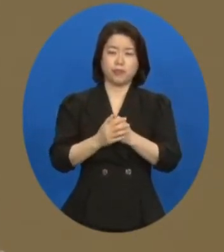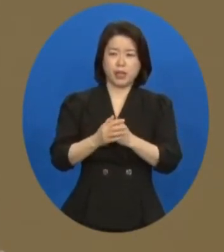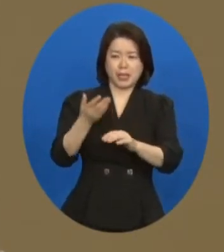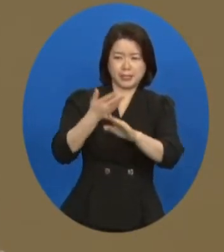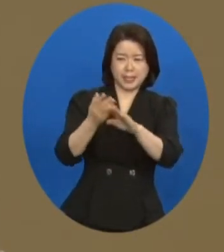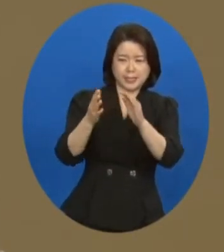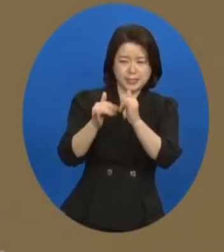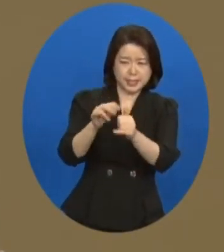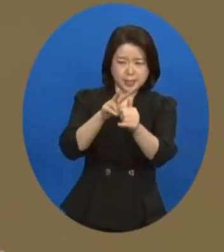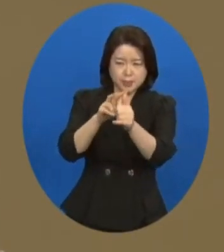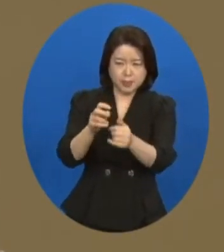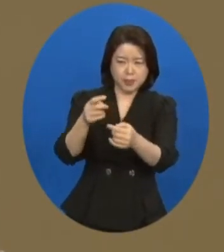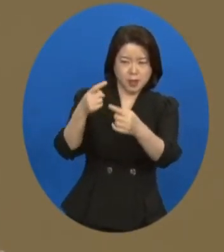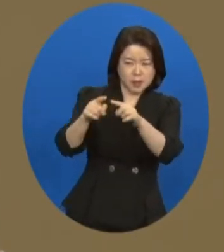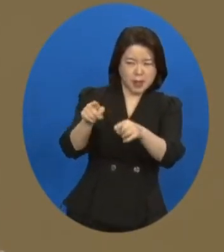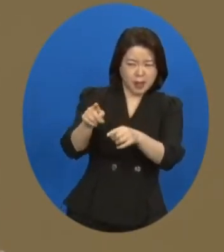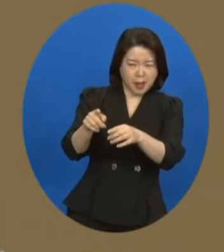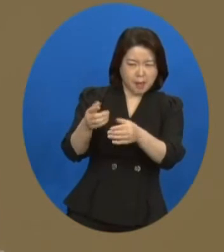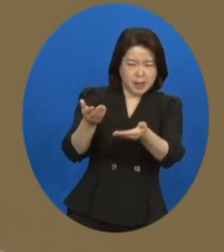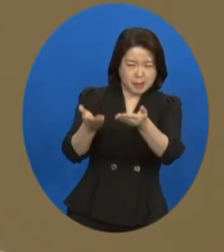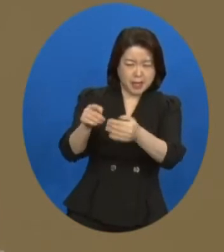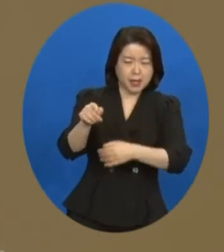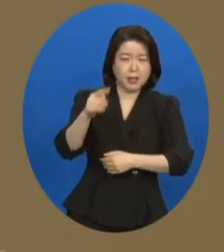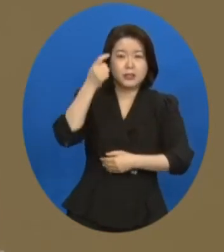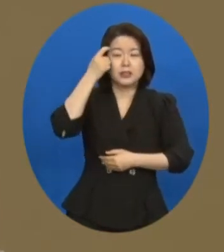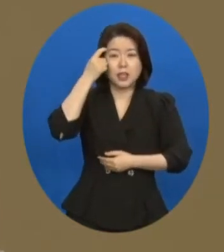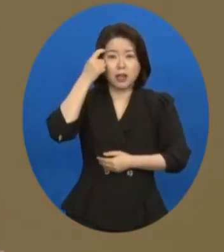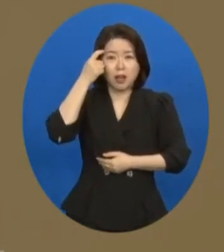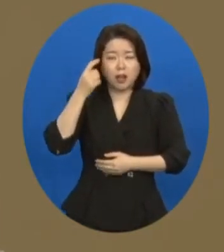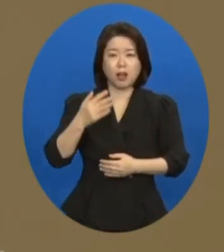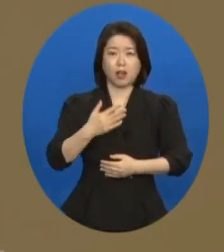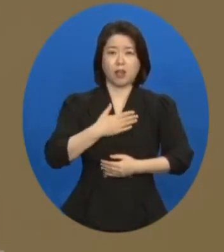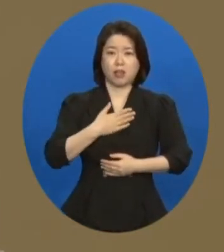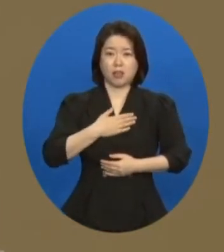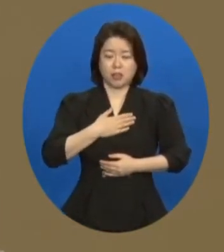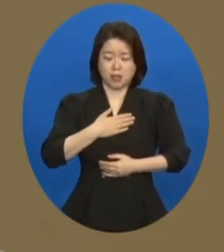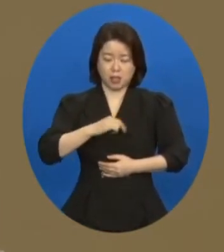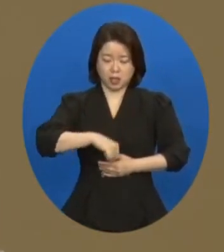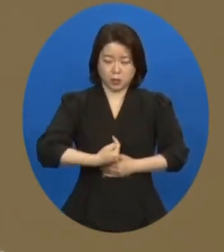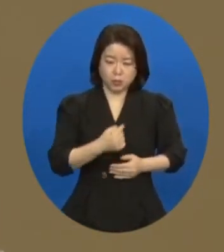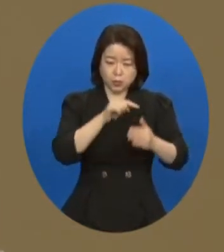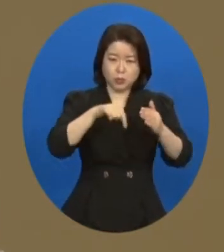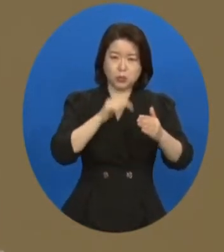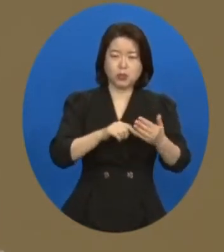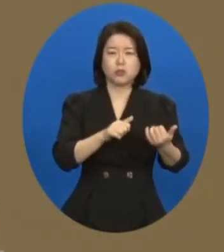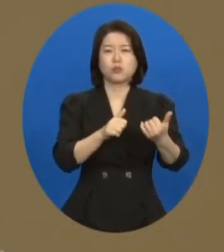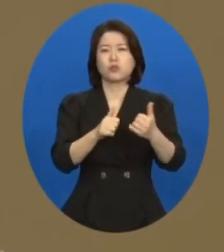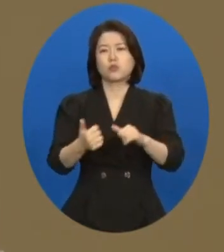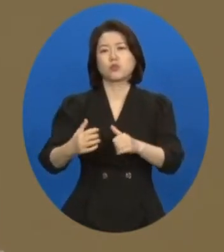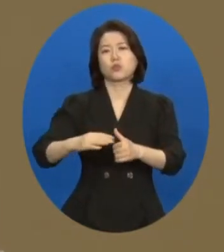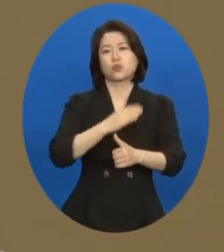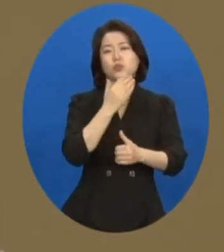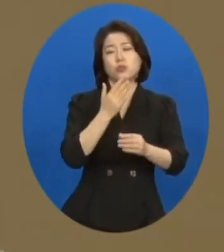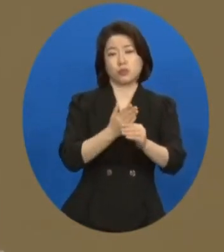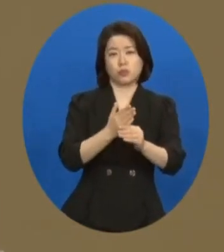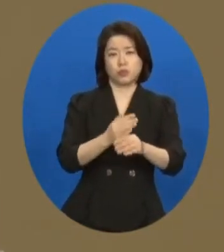증오하고 비판하고 하는 그 생각이 우리를 스스로 속에서 죽이고 있다는 거에요